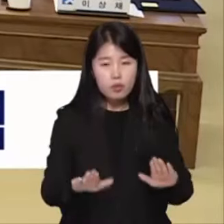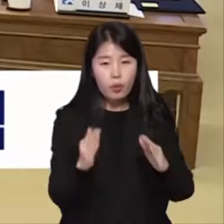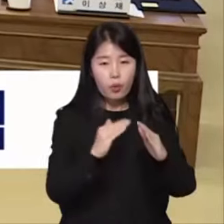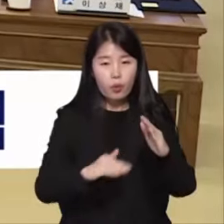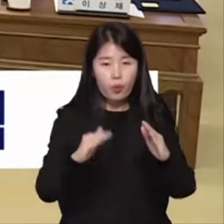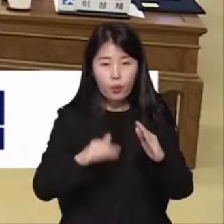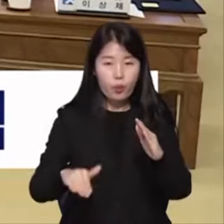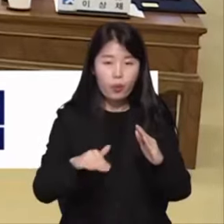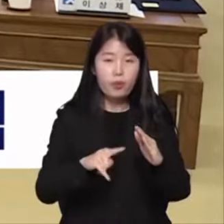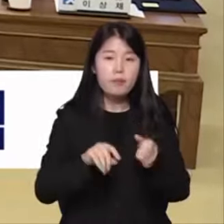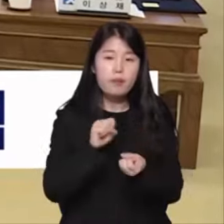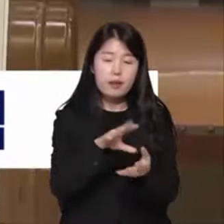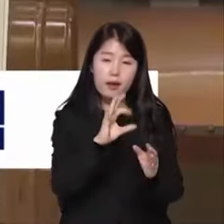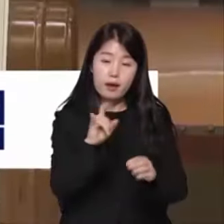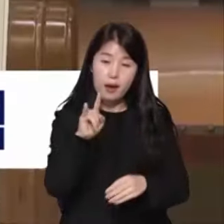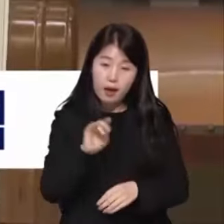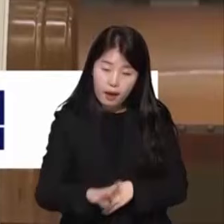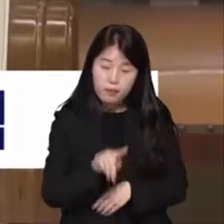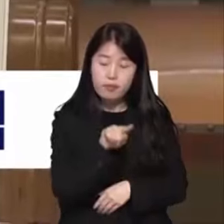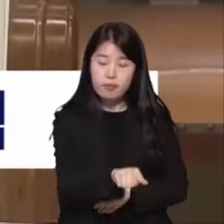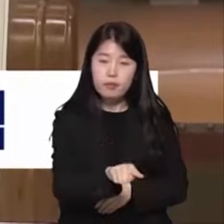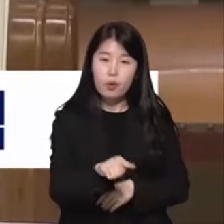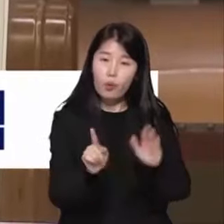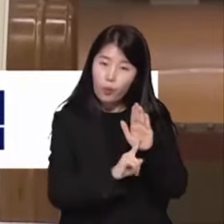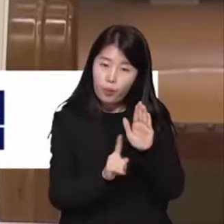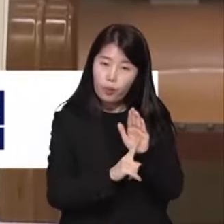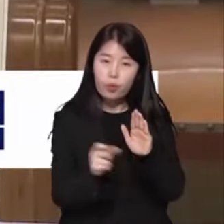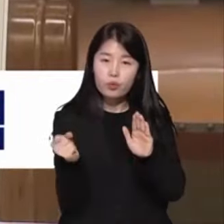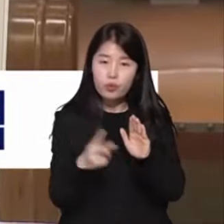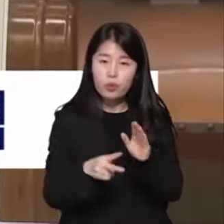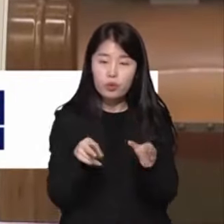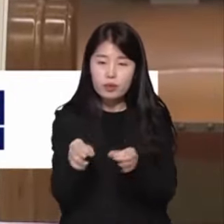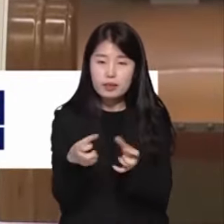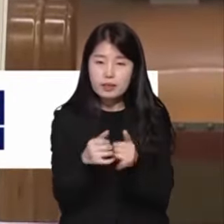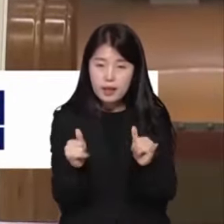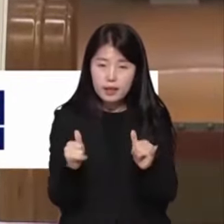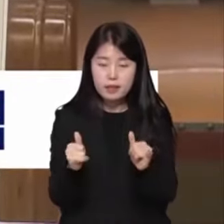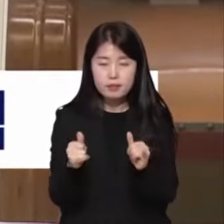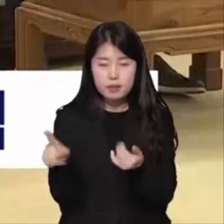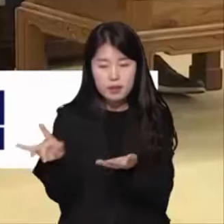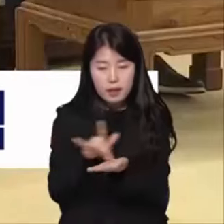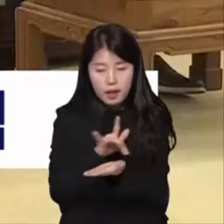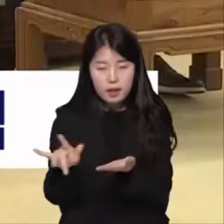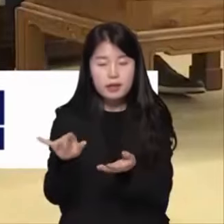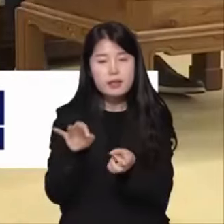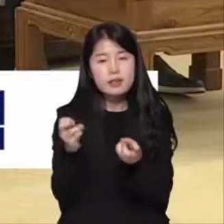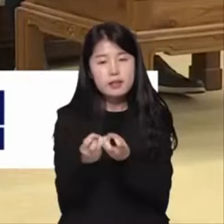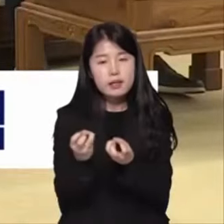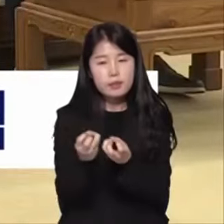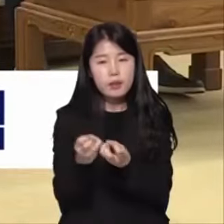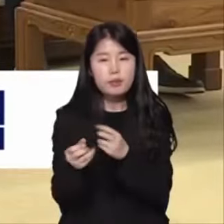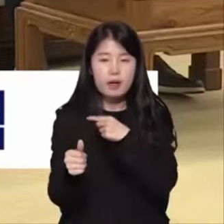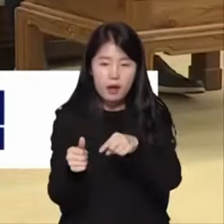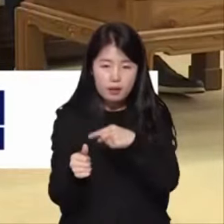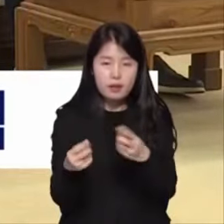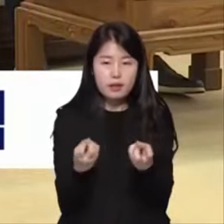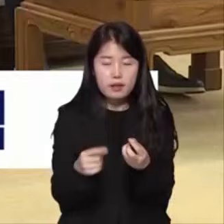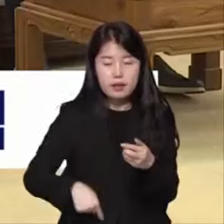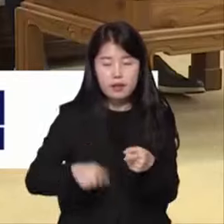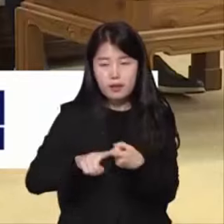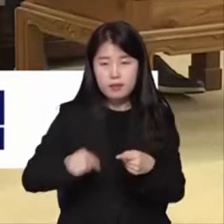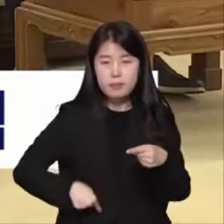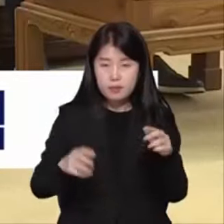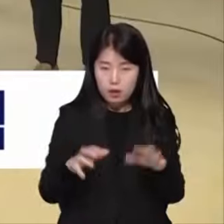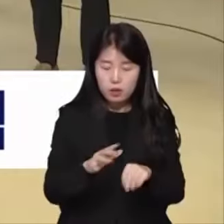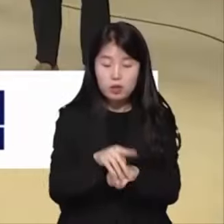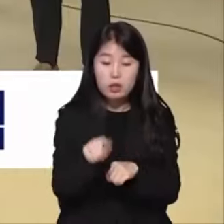홍보, 소상공인 디지털 전환 등을 위해 협력하기로 했습니다. 민관 협력형 사업인 광주 공공배달 앱은 중개